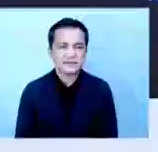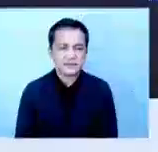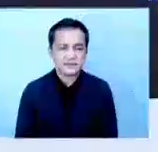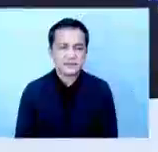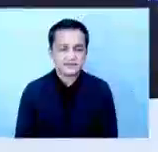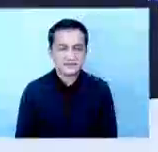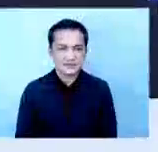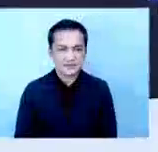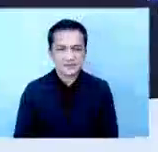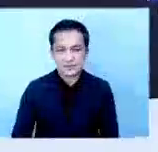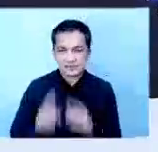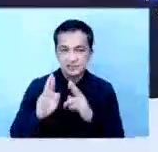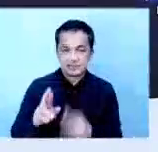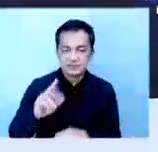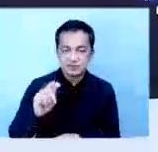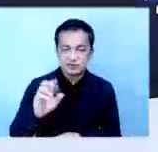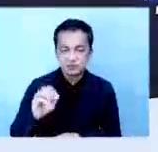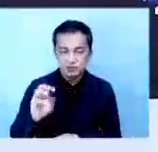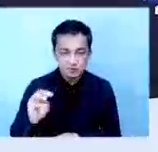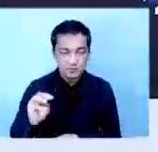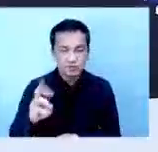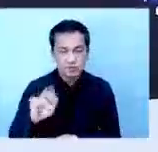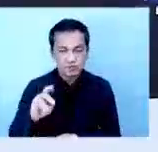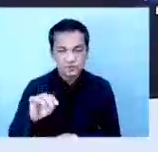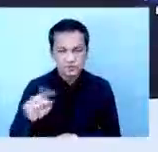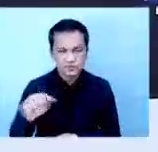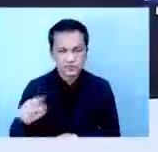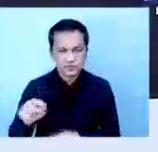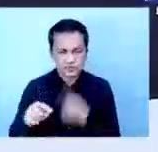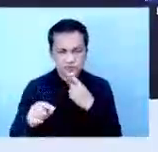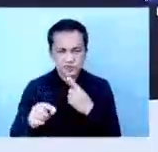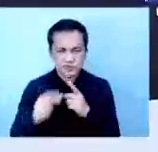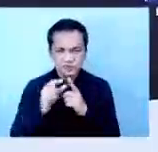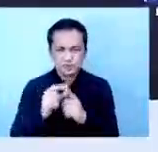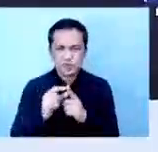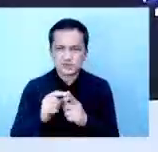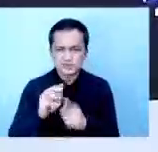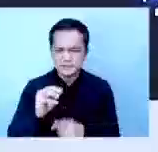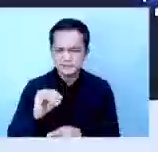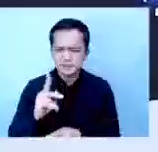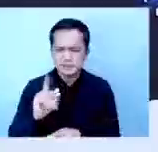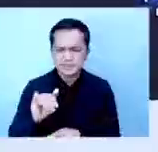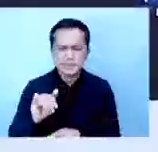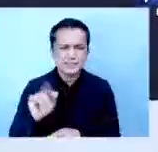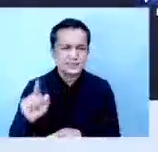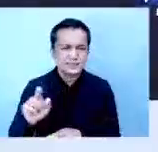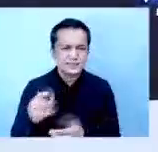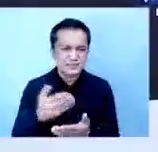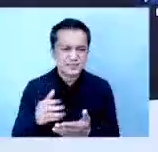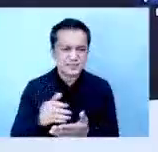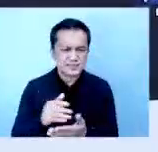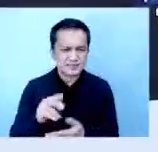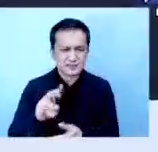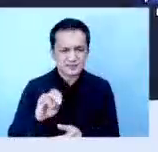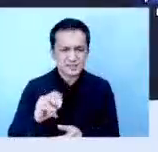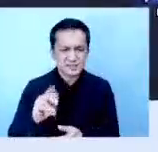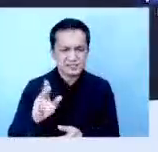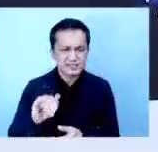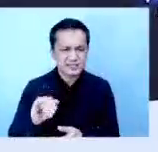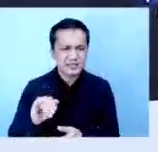Nag-react si Tom Rodriguez sa mga nagsabing boses Mickey Mouse siya sa cover niya ng kantang Versace on the Floor.